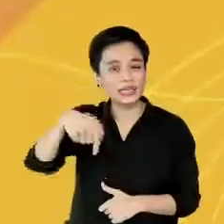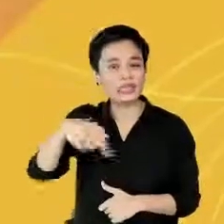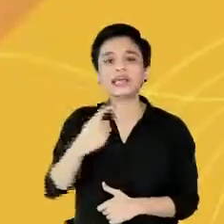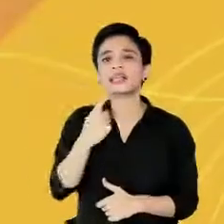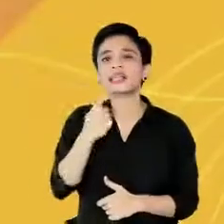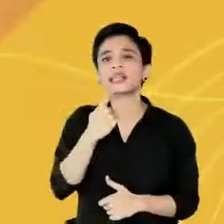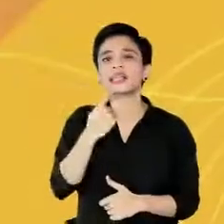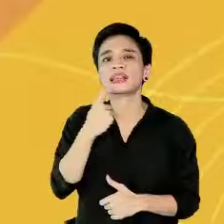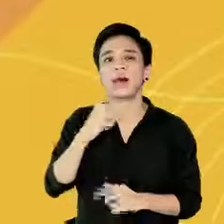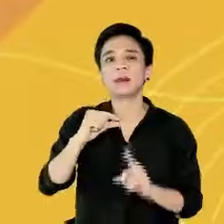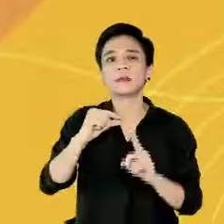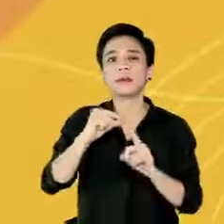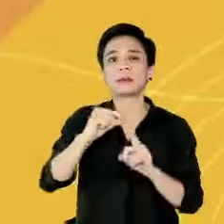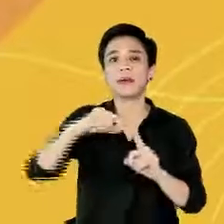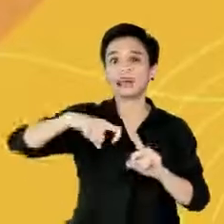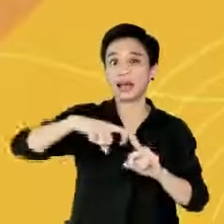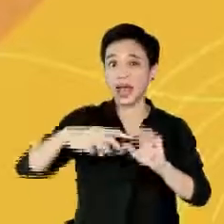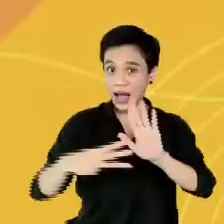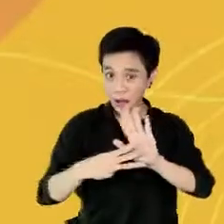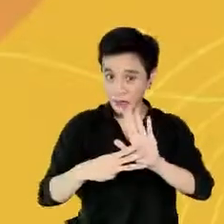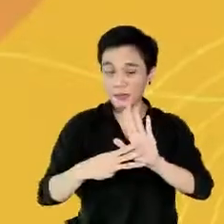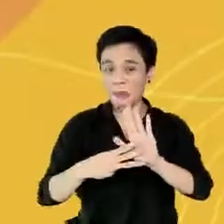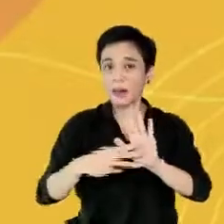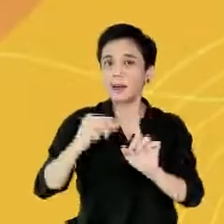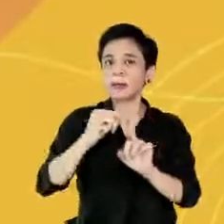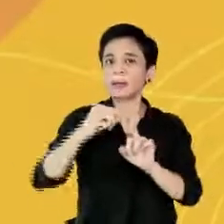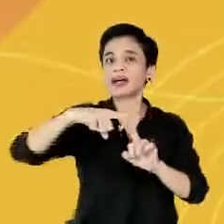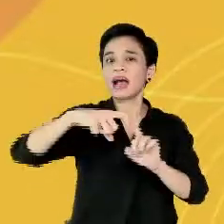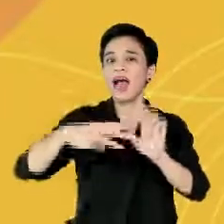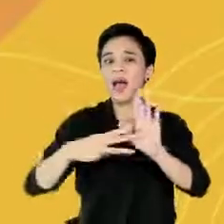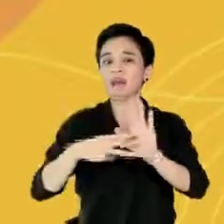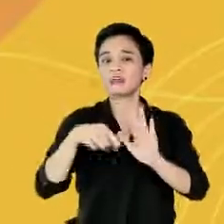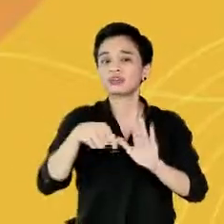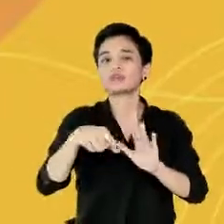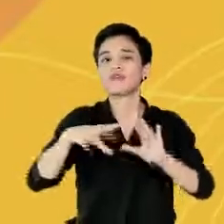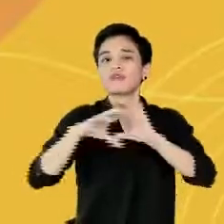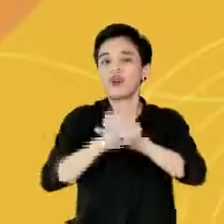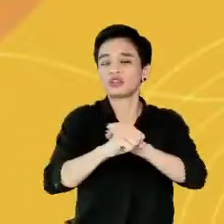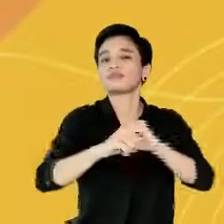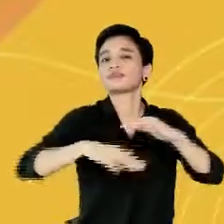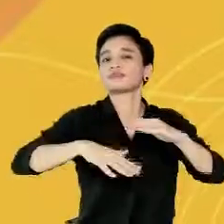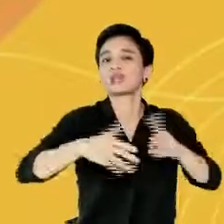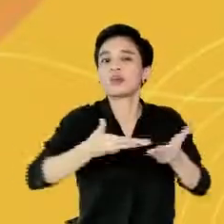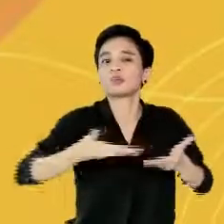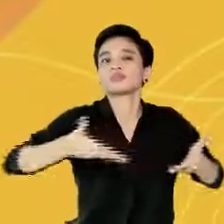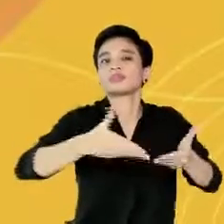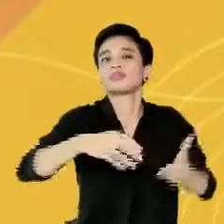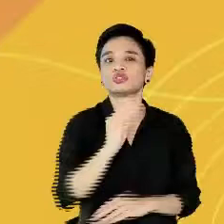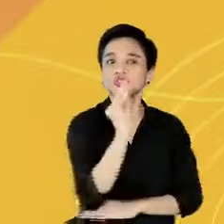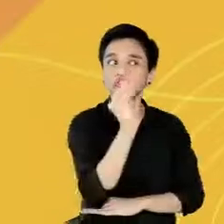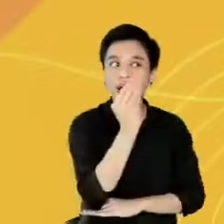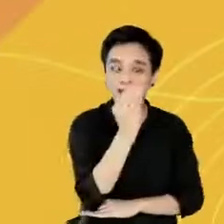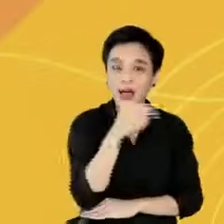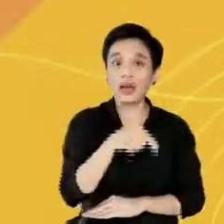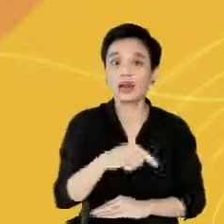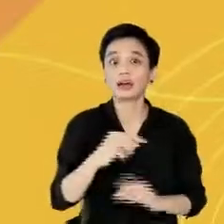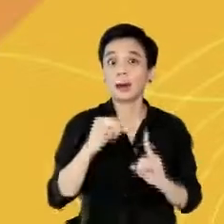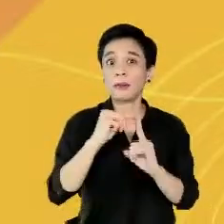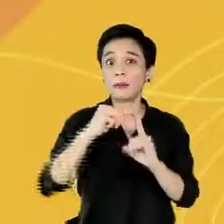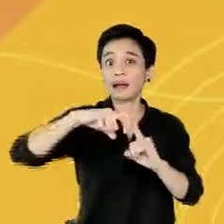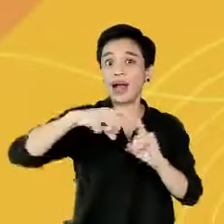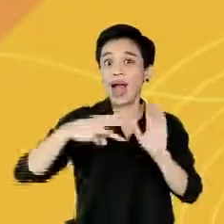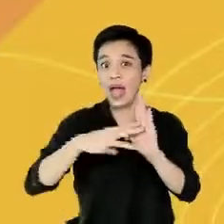pemberlakuan PPKN mikro berbasis di DKI Jakarta terus menerus